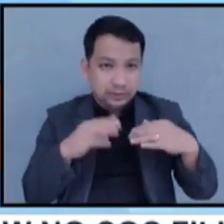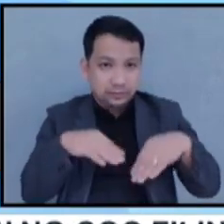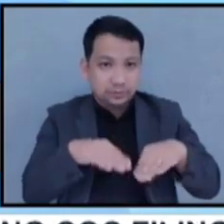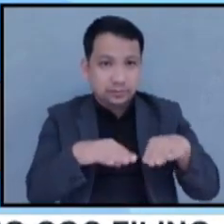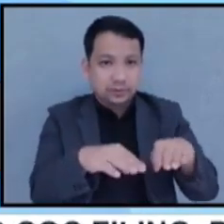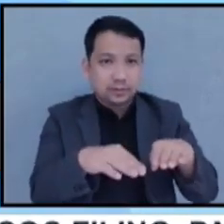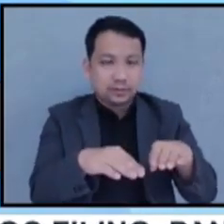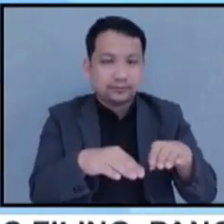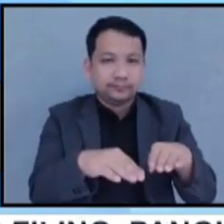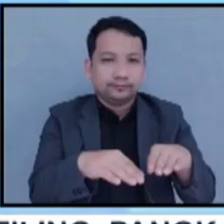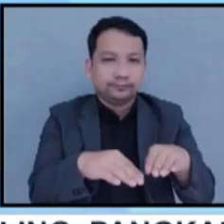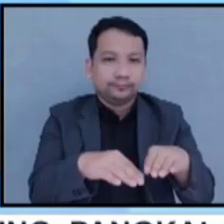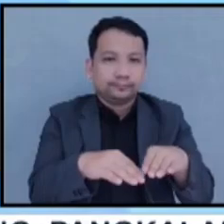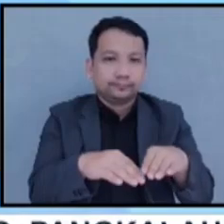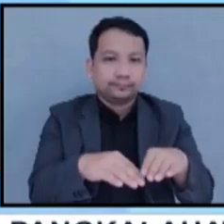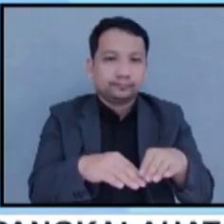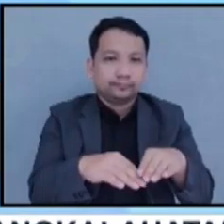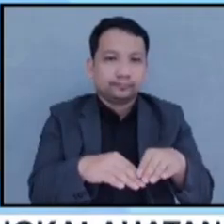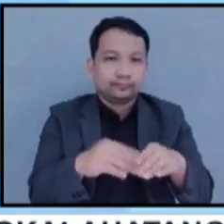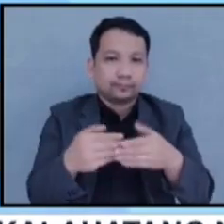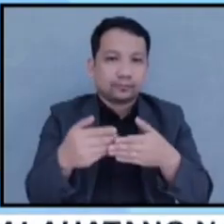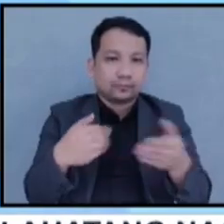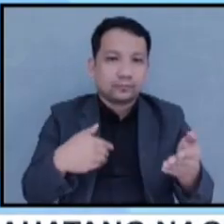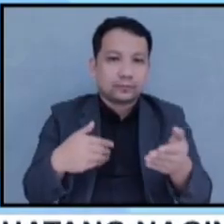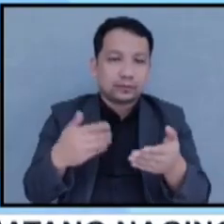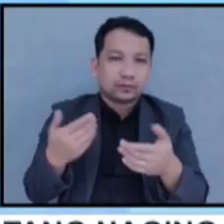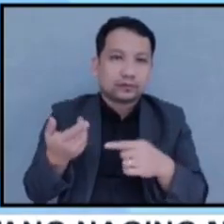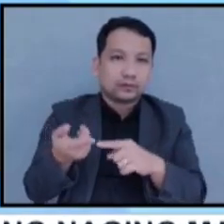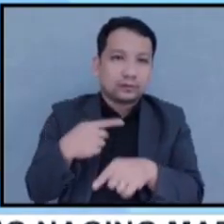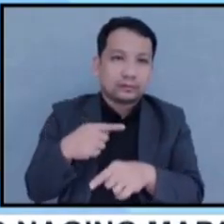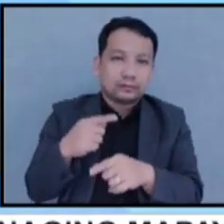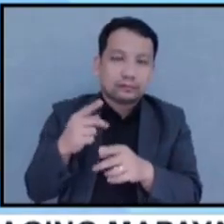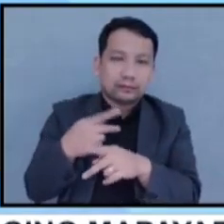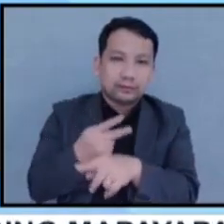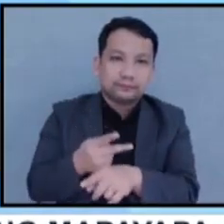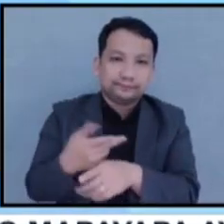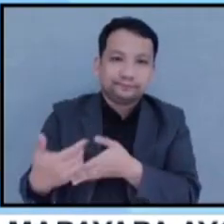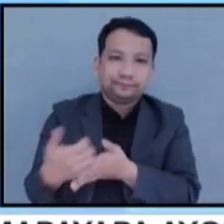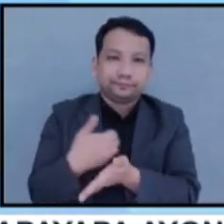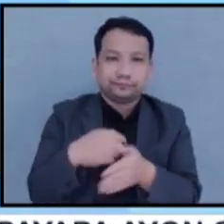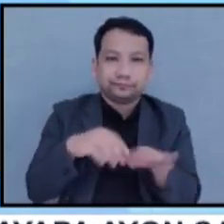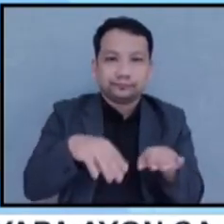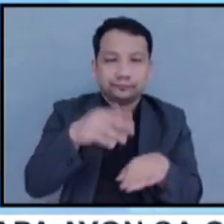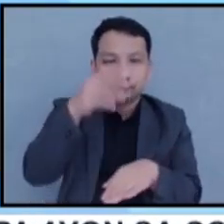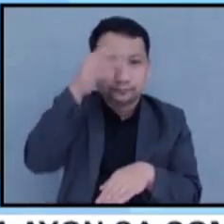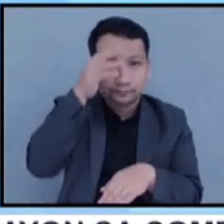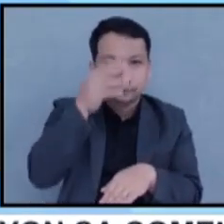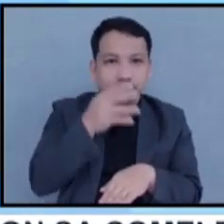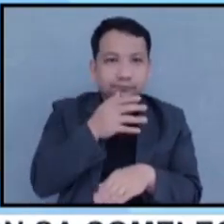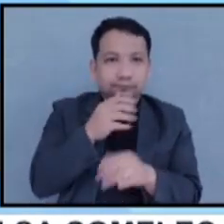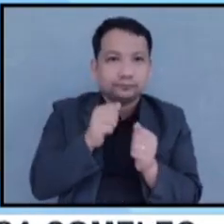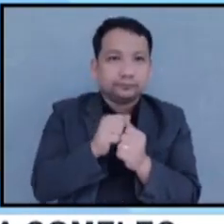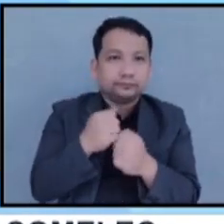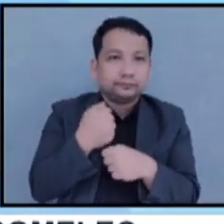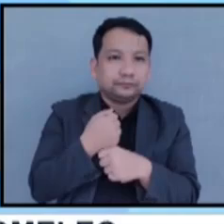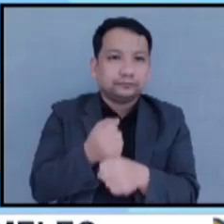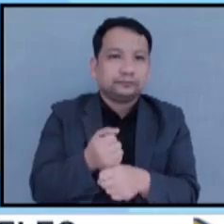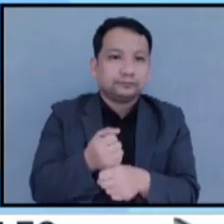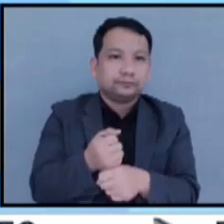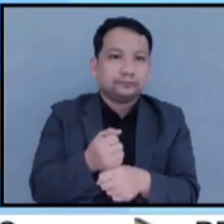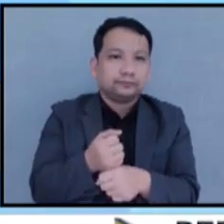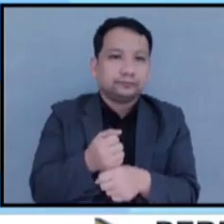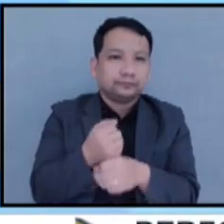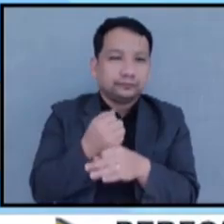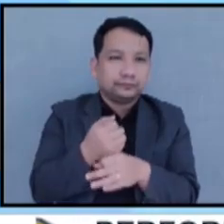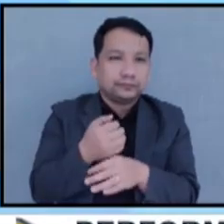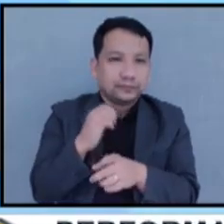scrap fabrics po siya, pero bago po yan mula sa palengke. So basically yung mga gawa po ng mga parents namin ay friendly po